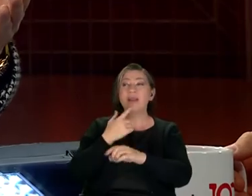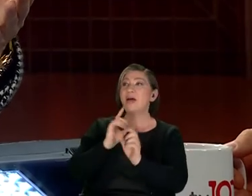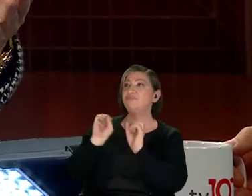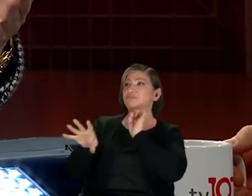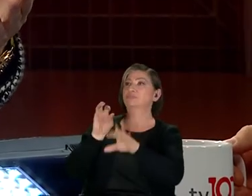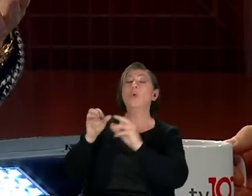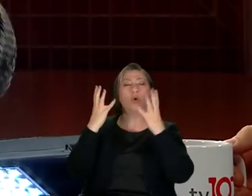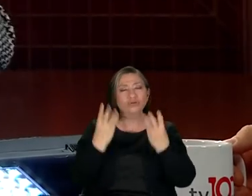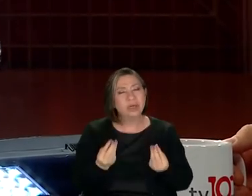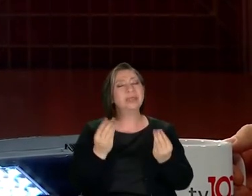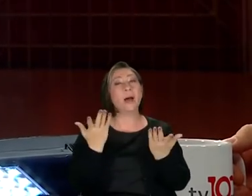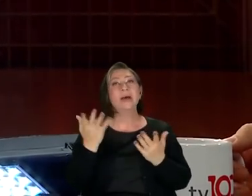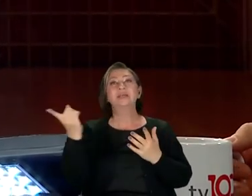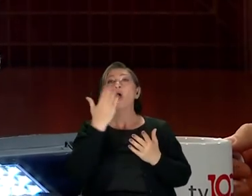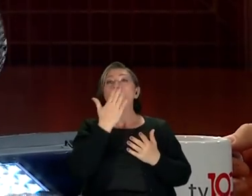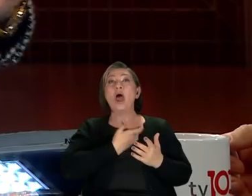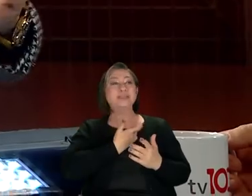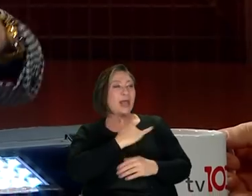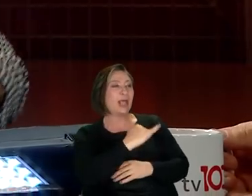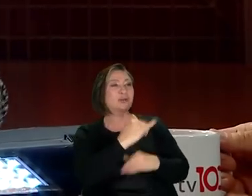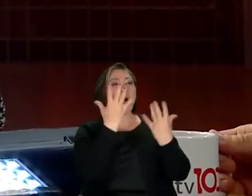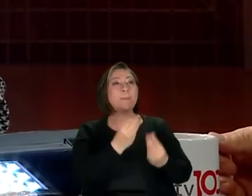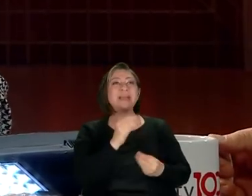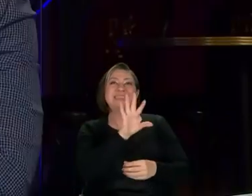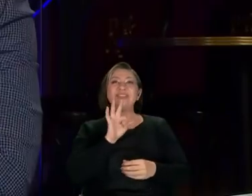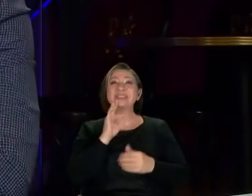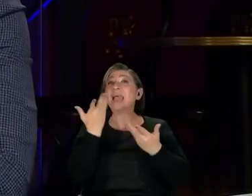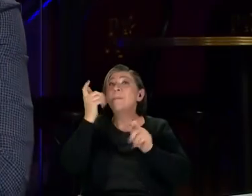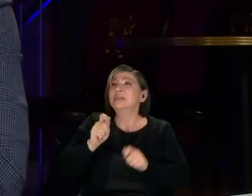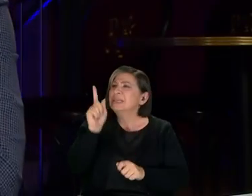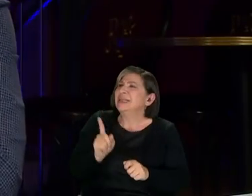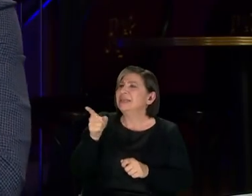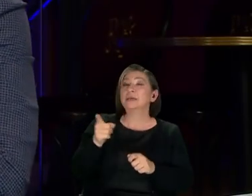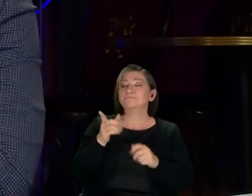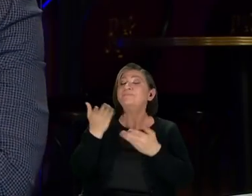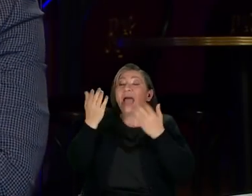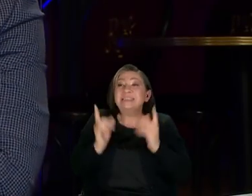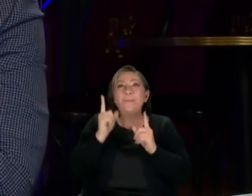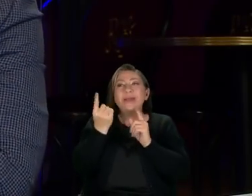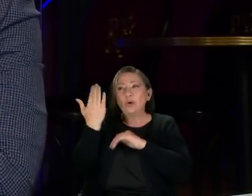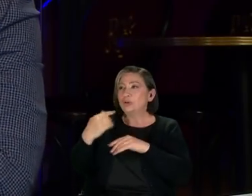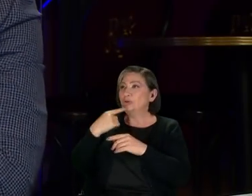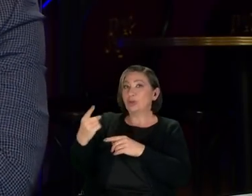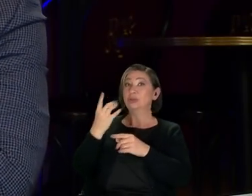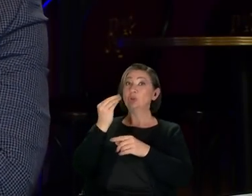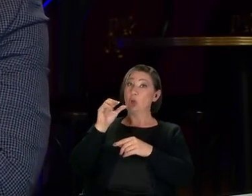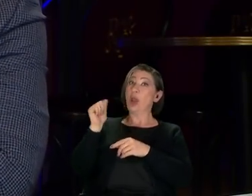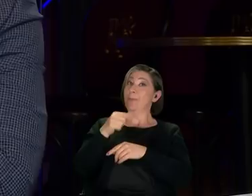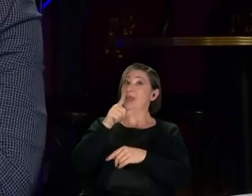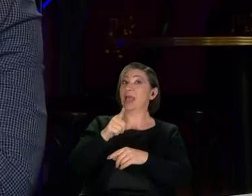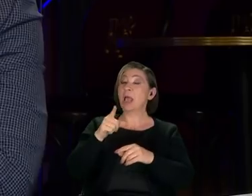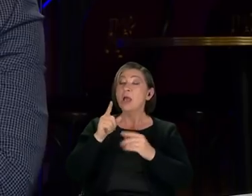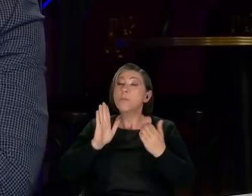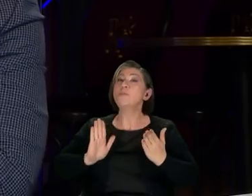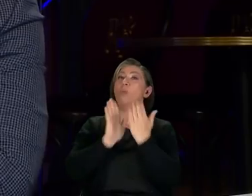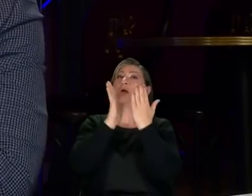öğrencilerle daha yakın olmayı seçtiniz. Neler yaptınız ilk olarak? Ya tabii aslında biraz önce söylediğin şey çok önemli. Yani